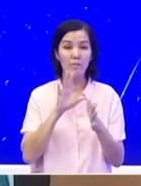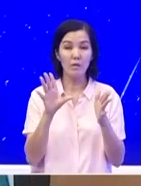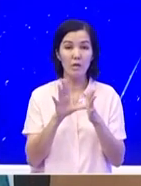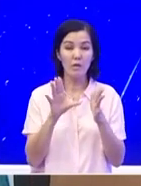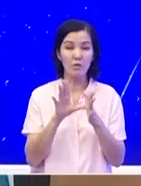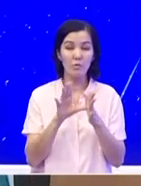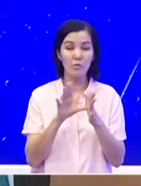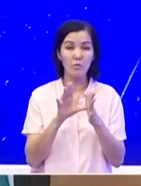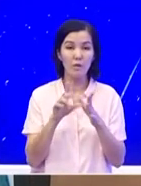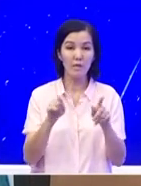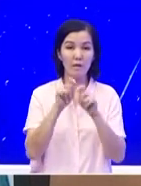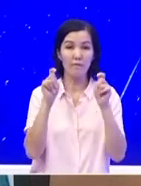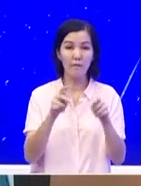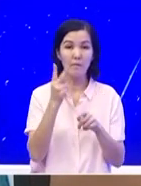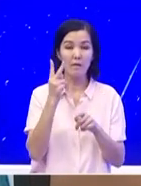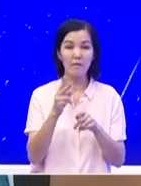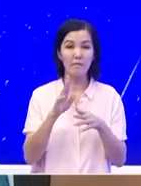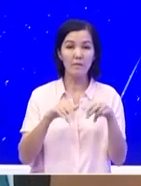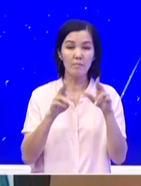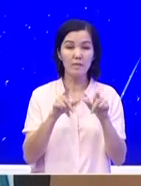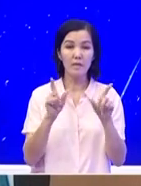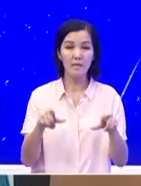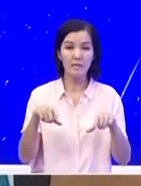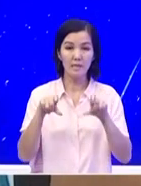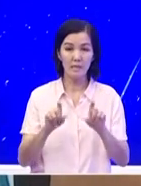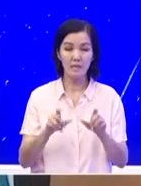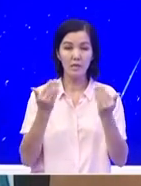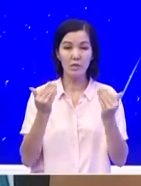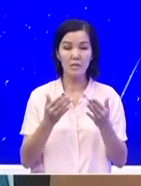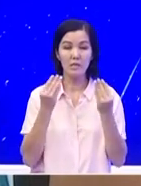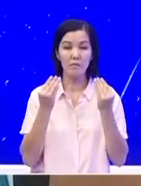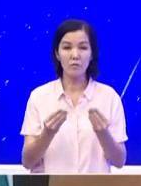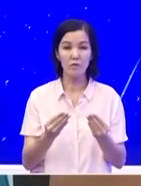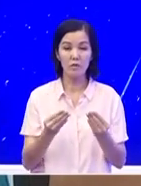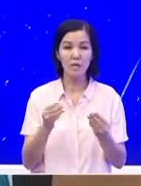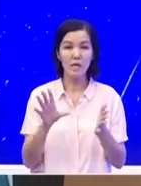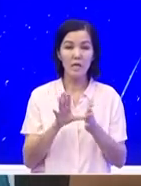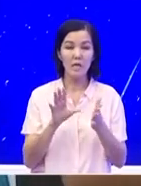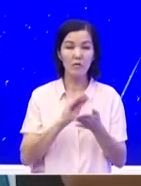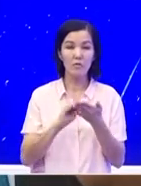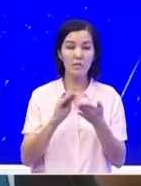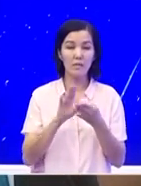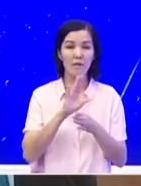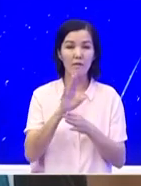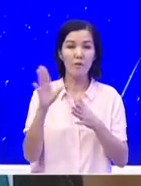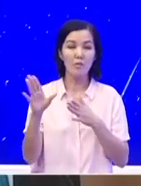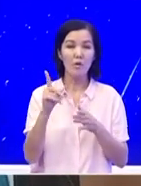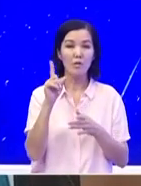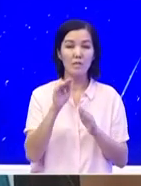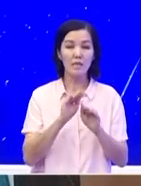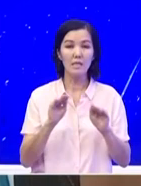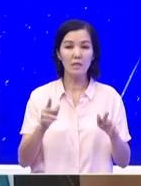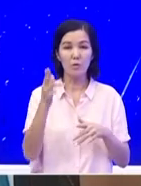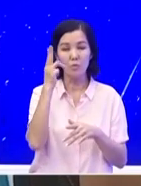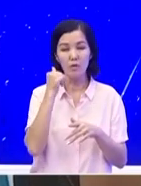электронно-цифровую подпись. У нас есть два специалиста, которые этим занимаются. На сегодняшний день через подачу электронного заявления мы приняли более 100 детей.